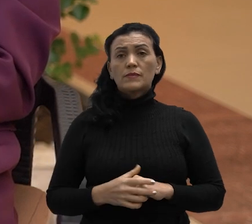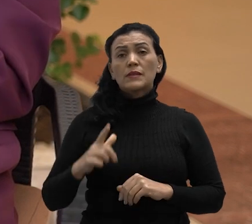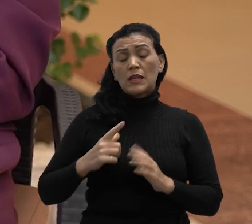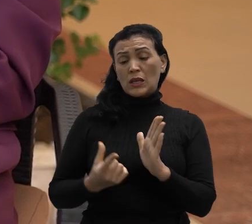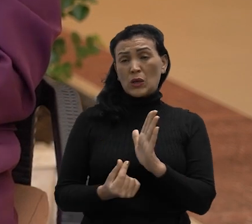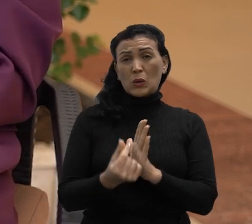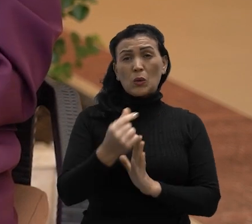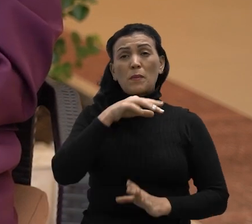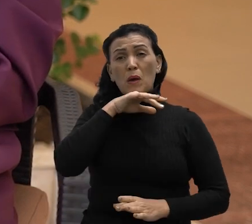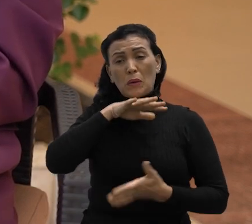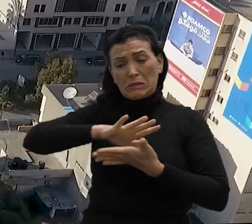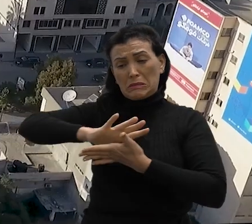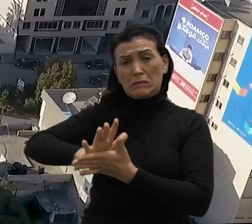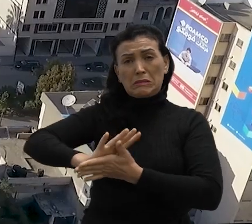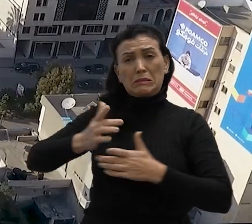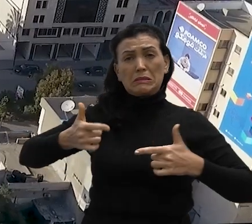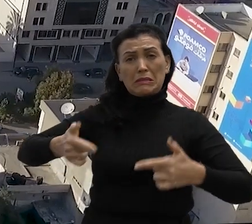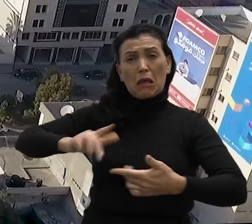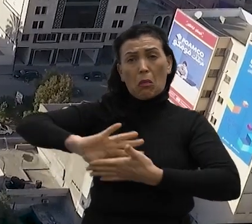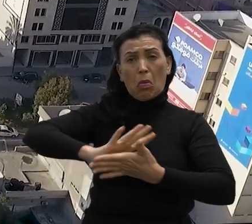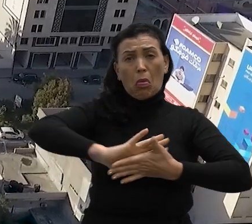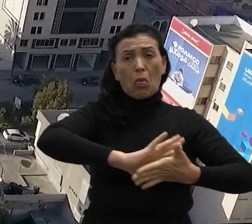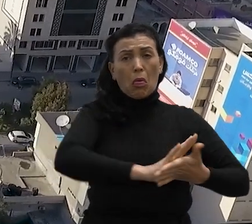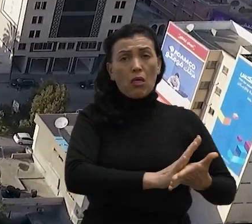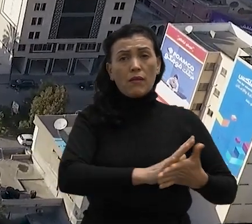بشكل عام، انه كل شيء مدمر في غزة.